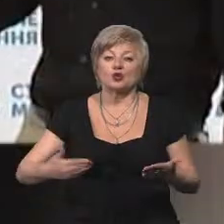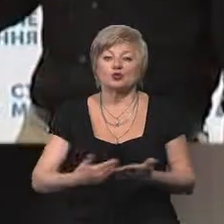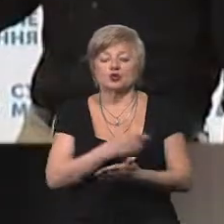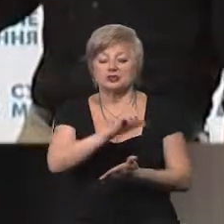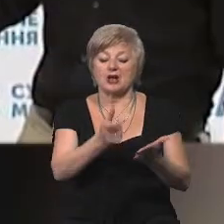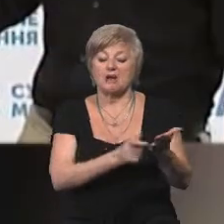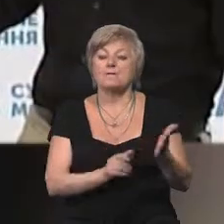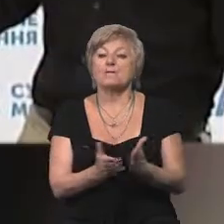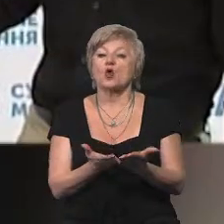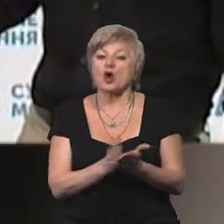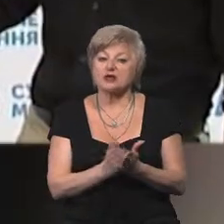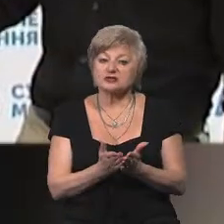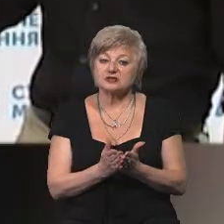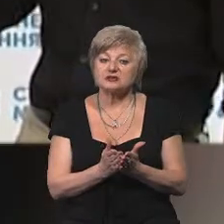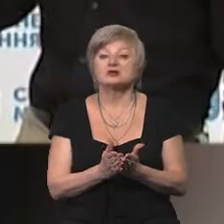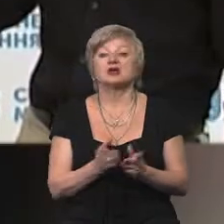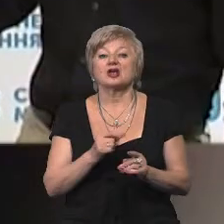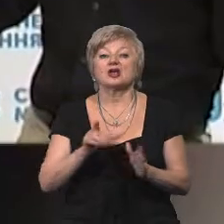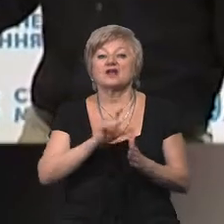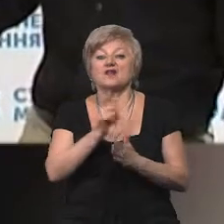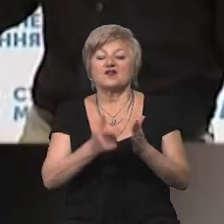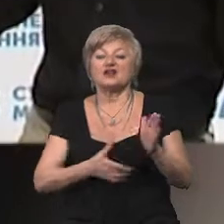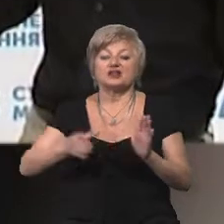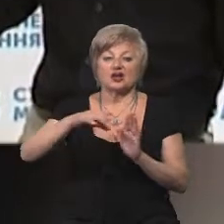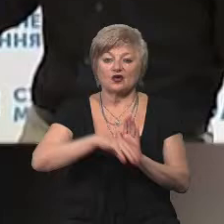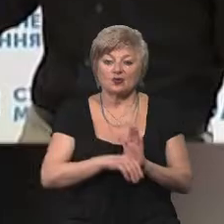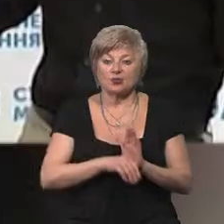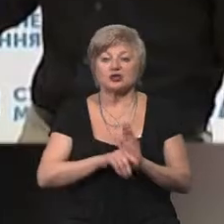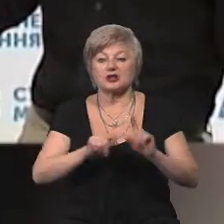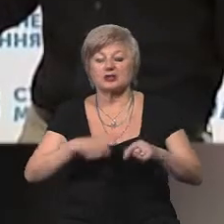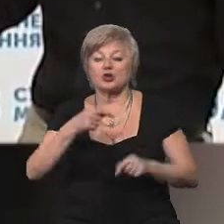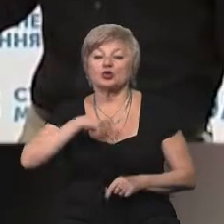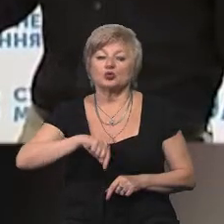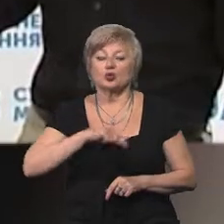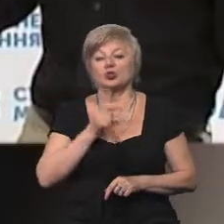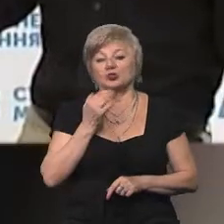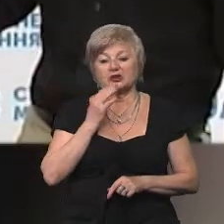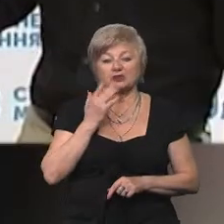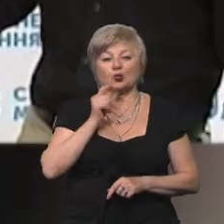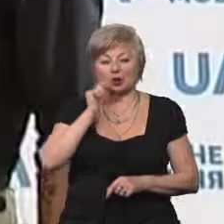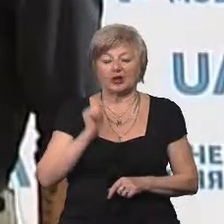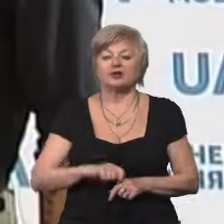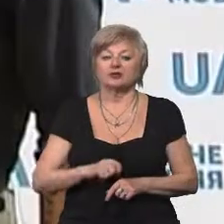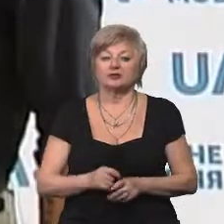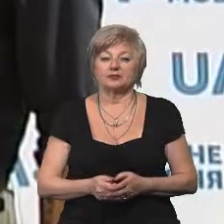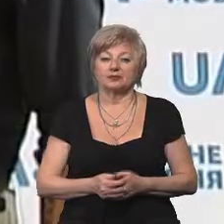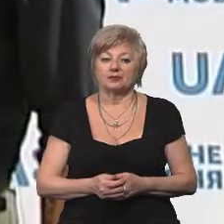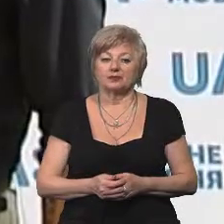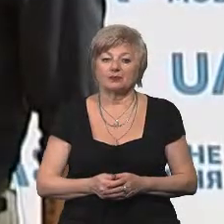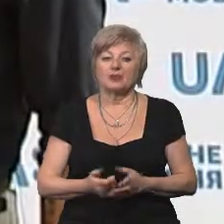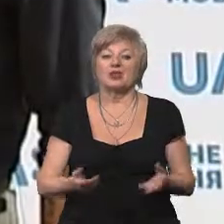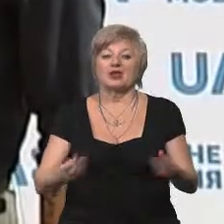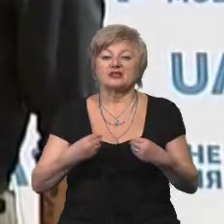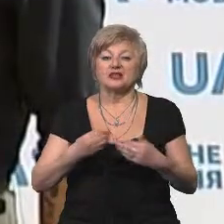поезій. До неї увійшов вірш, який, за словами автора, передає дух фестивалю «З країни в Україну». Дай руку,